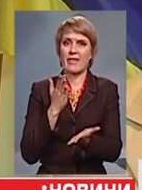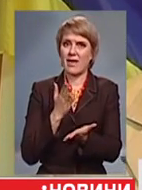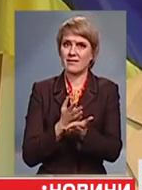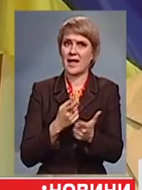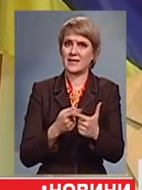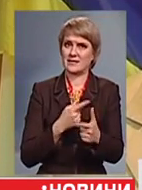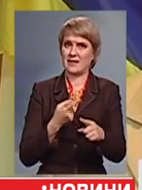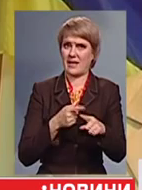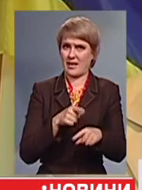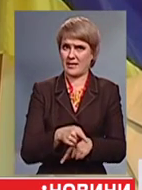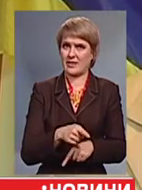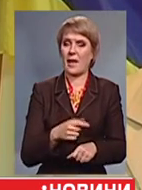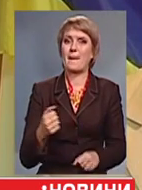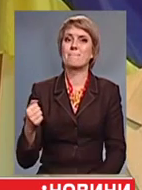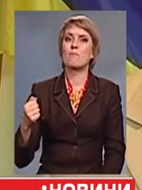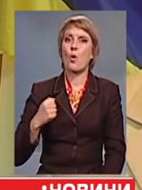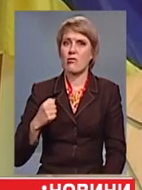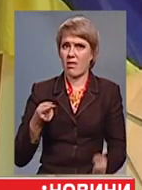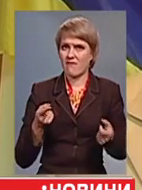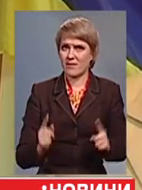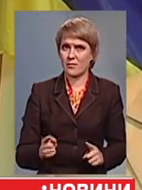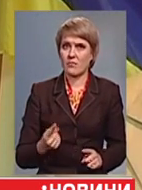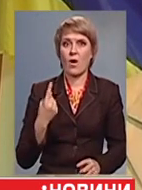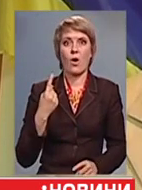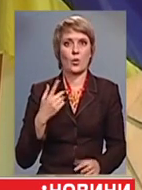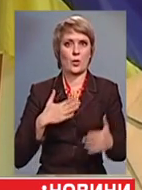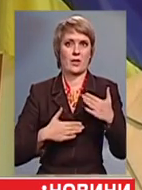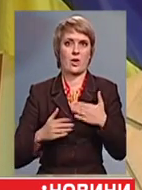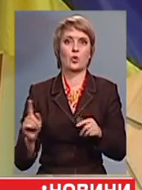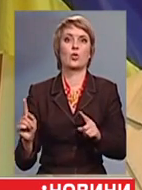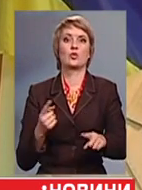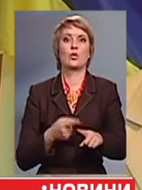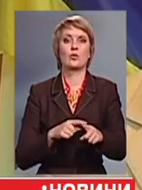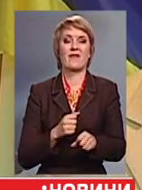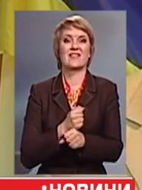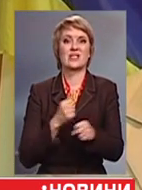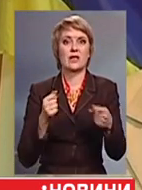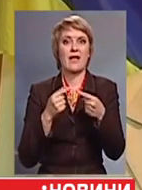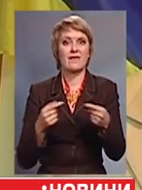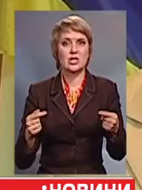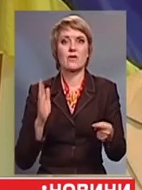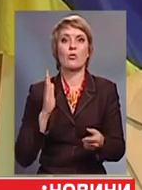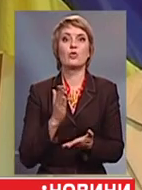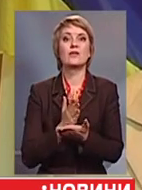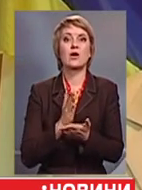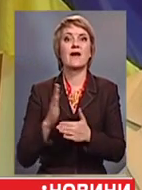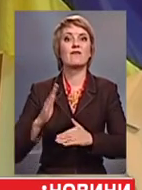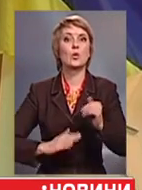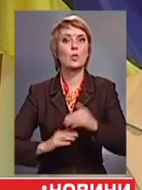изъятые предметы являются боевыми. И одно радует о том, что данные взрывчатые вещества будут находиться в